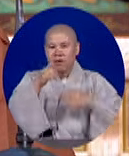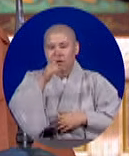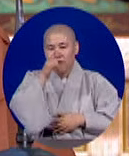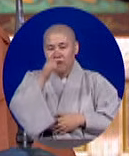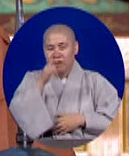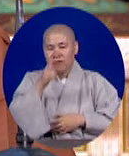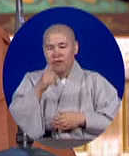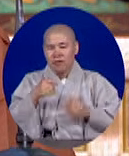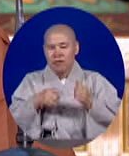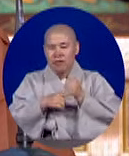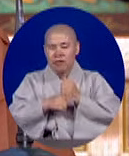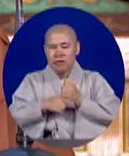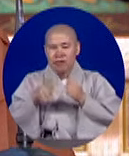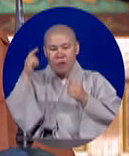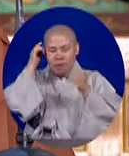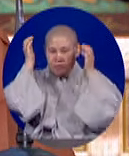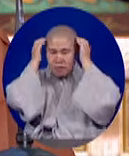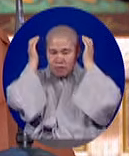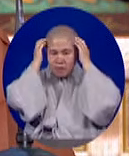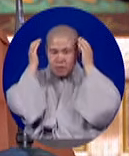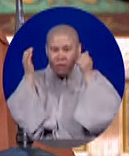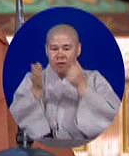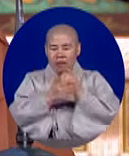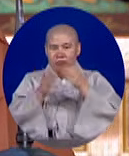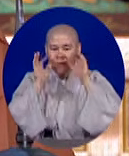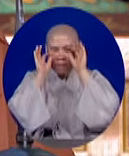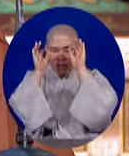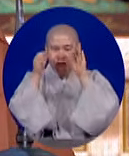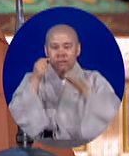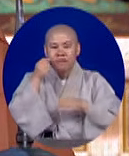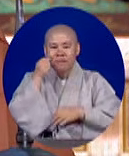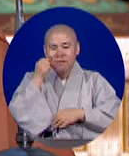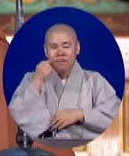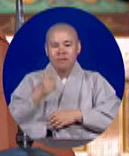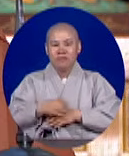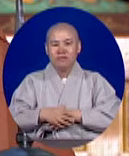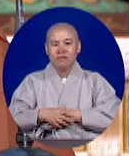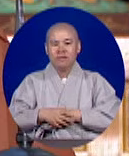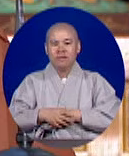소리예요. 그래서 그 번뇌 때문에 못 보는 거지.